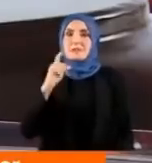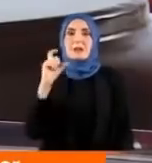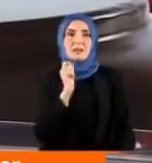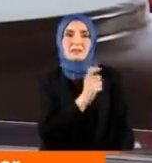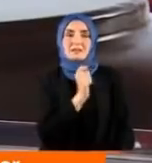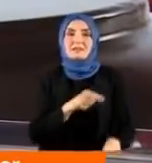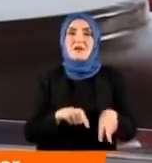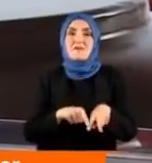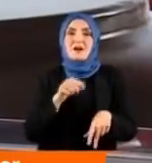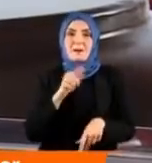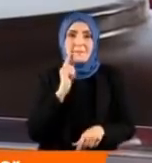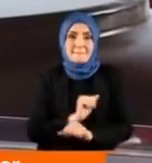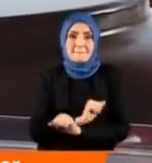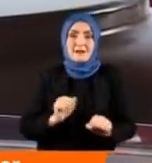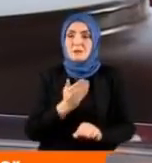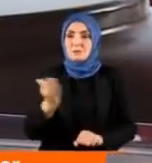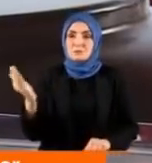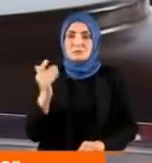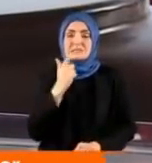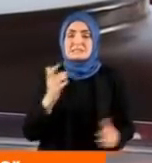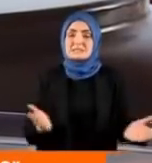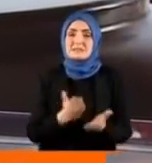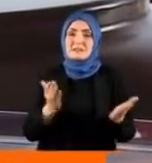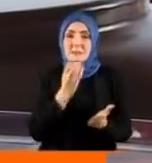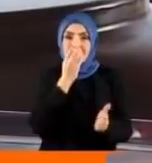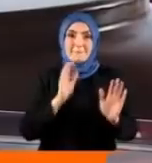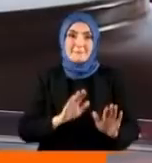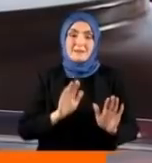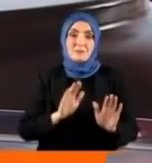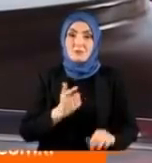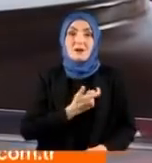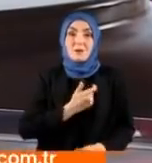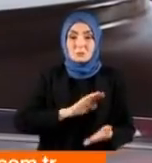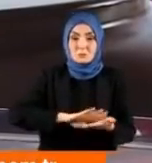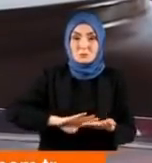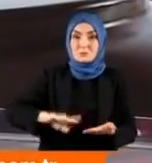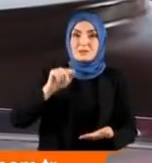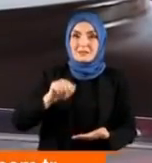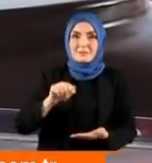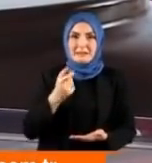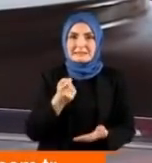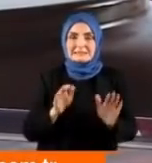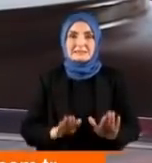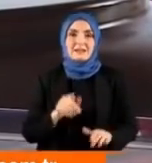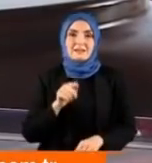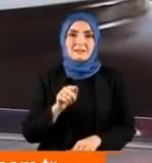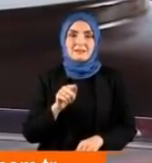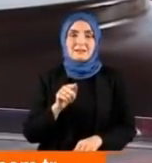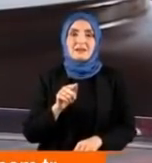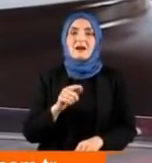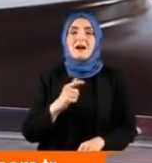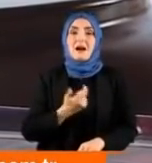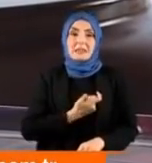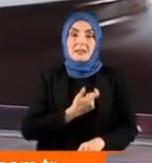Mağdurlarının yıllardır beklediği düzenlemenin yapılmasına az kaldı gibi görünüyor. Adalet Bakanlığı hafta içinde önemli bir adım atmış.